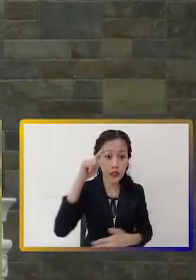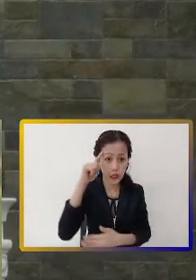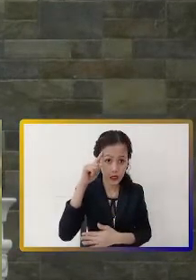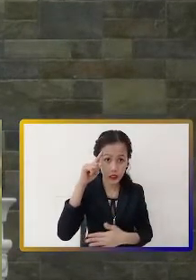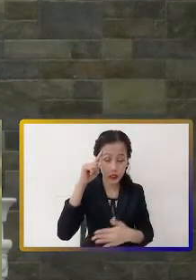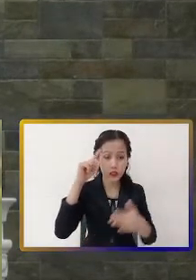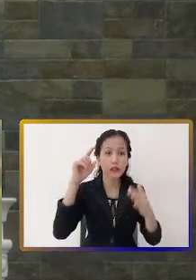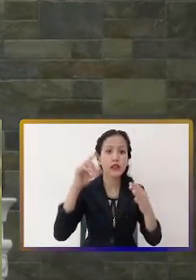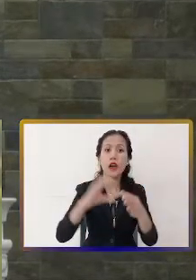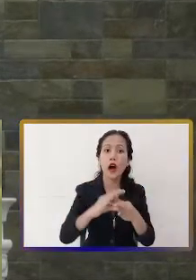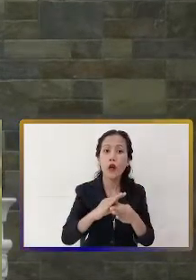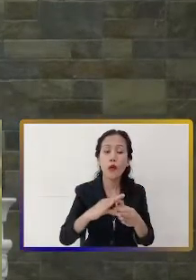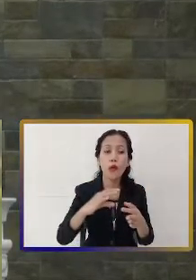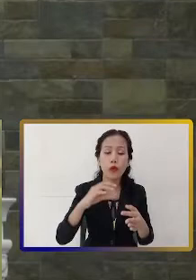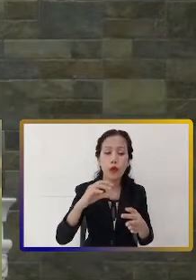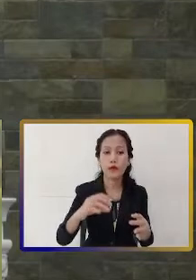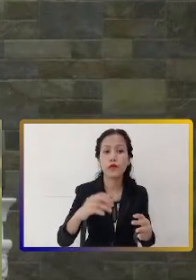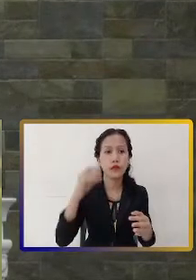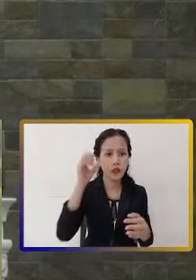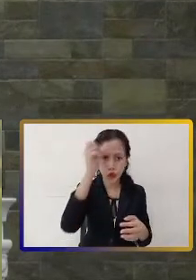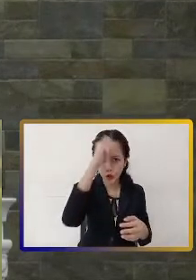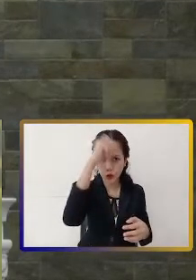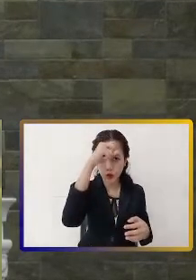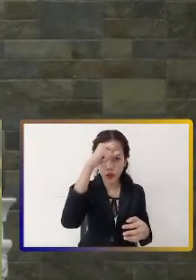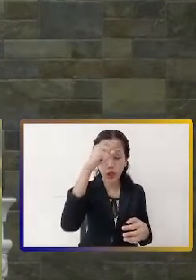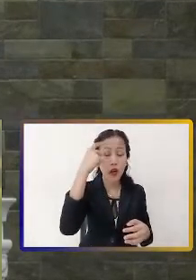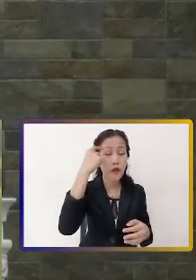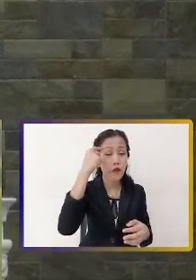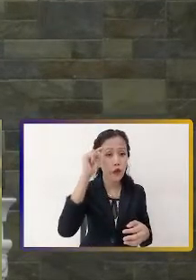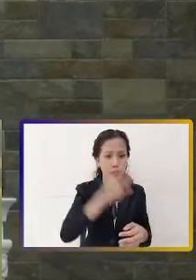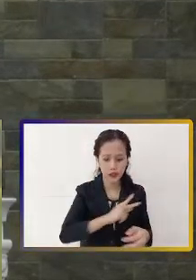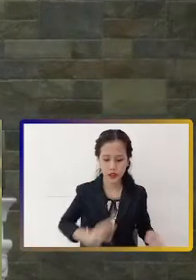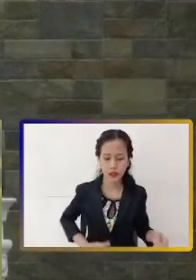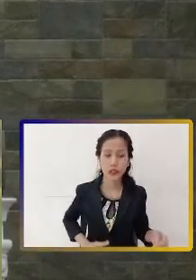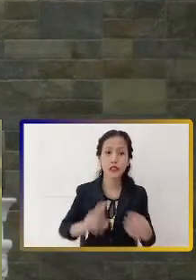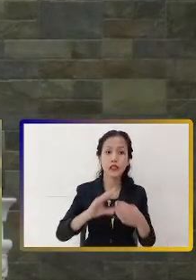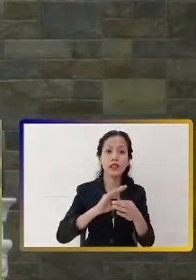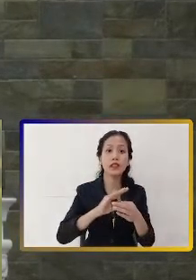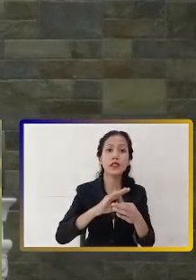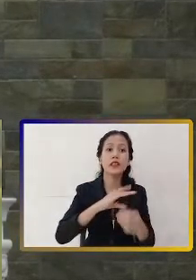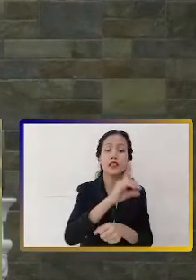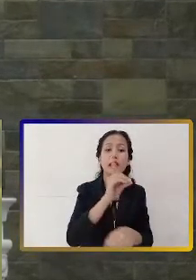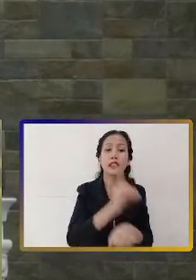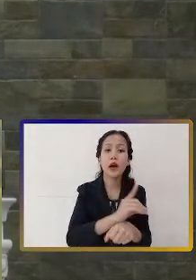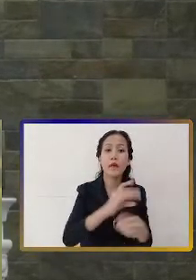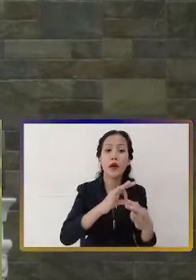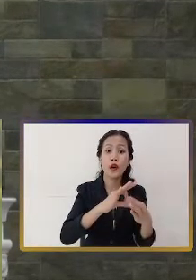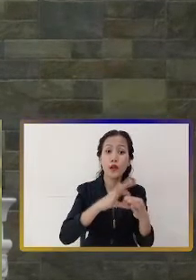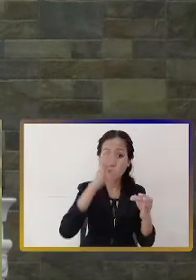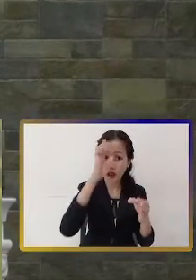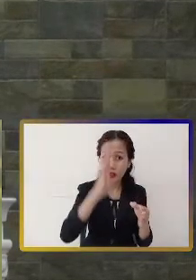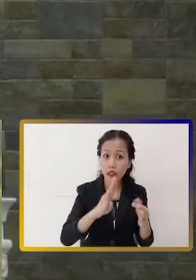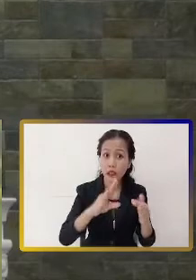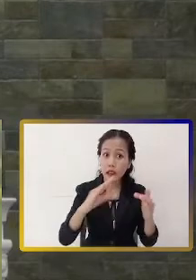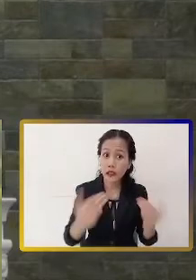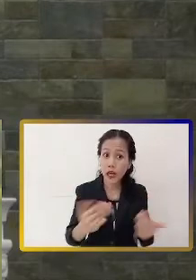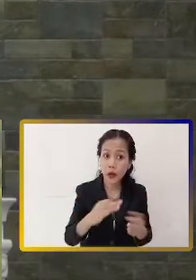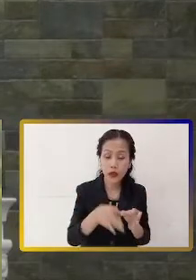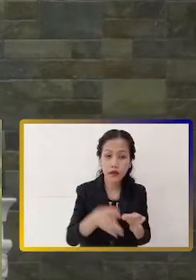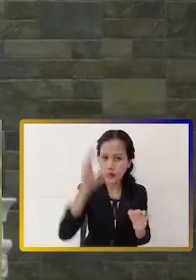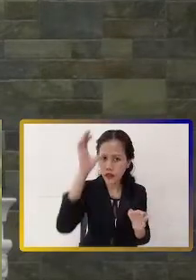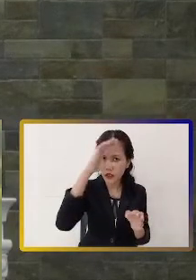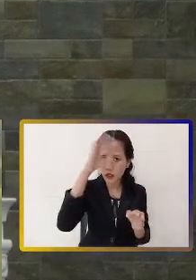kingdom, hindi para sa kanyang sarili. Para sa kingdom ng Panginoon. So the Bible says, if you seek first the kingdom of God,